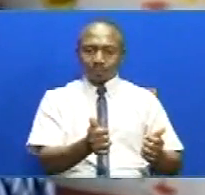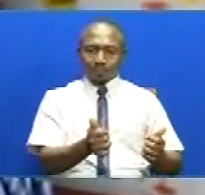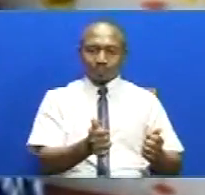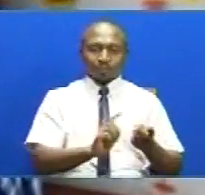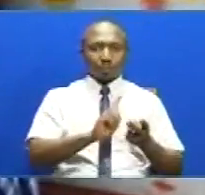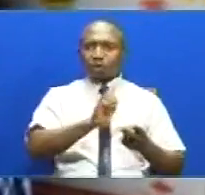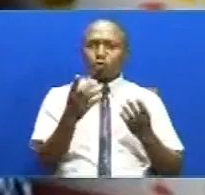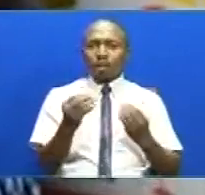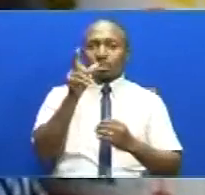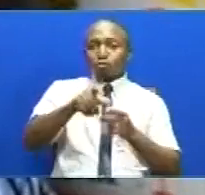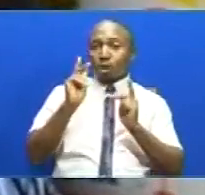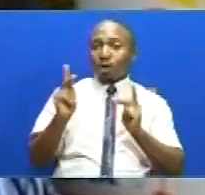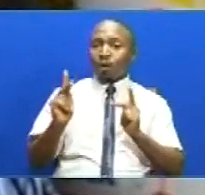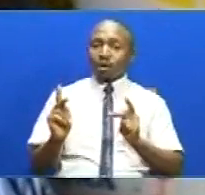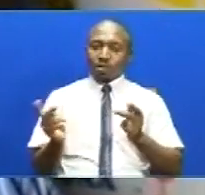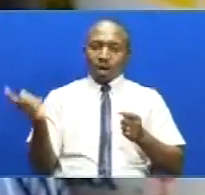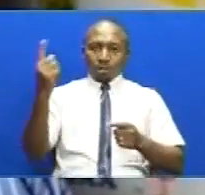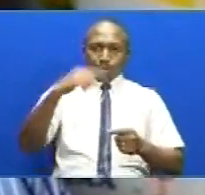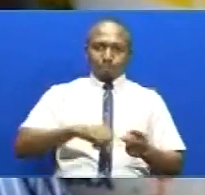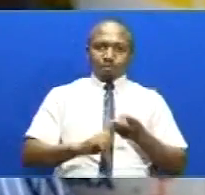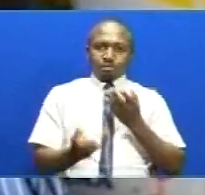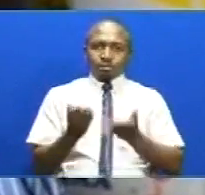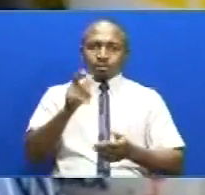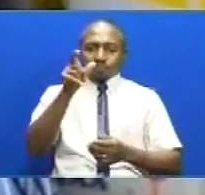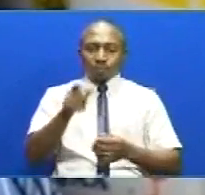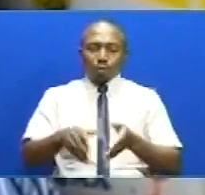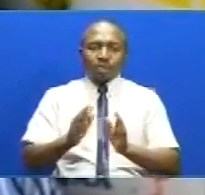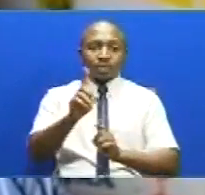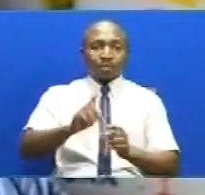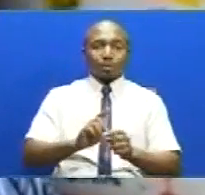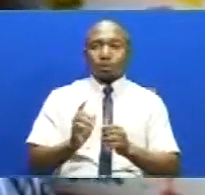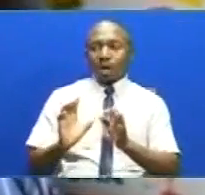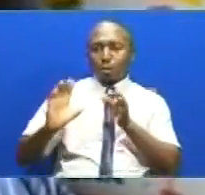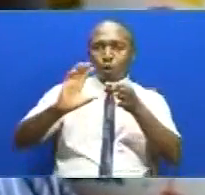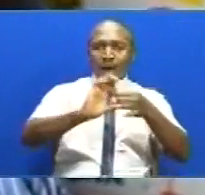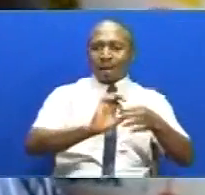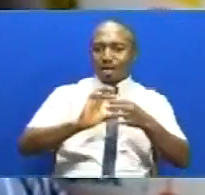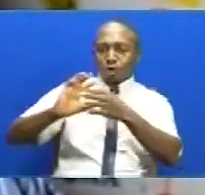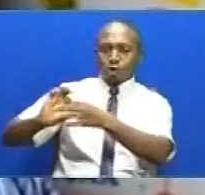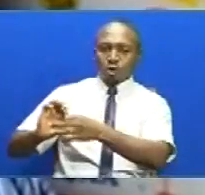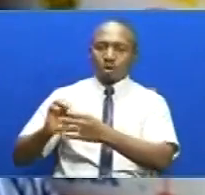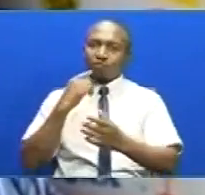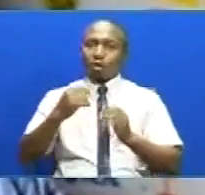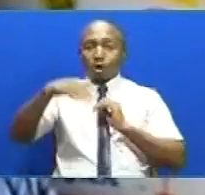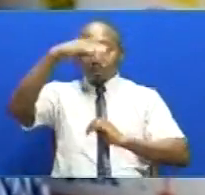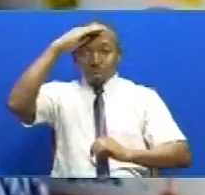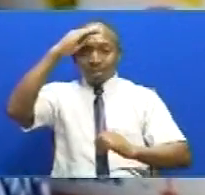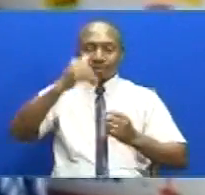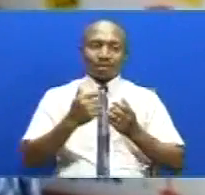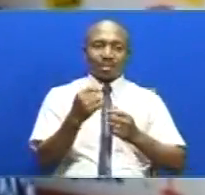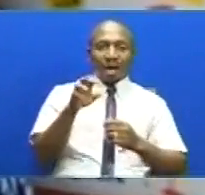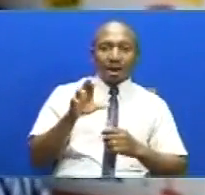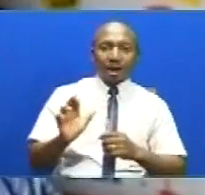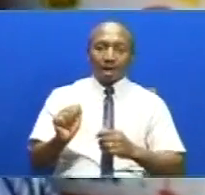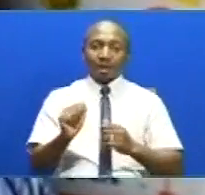Si rahisi kwa mtu wa kawaida kuja labda kwa njia ambazo za muungano kama hivi muungano wa polisi na TRA ndio kunakuwa